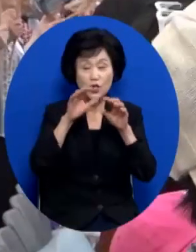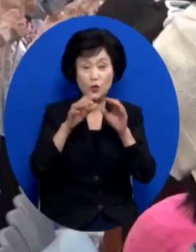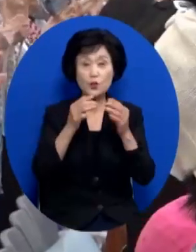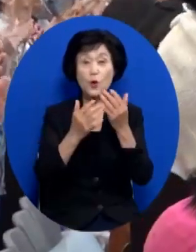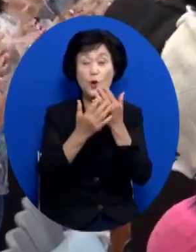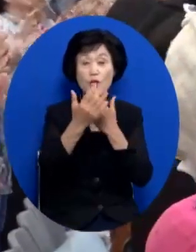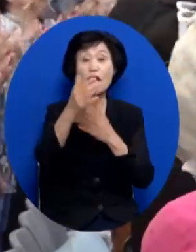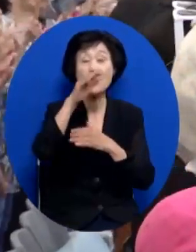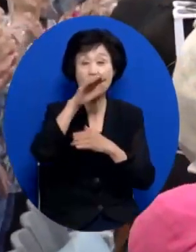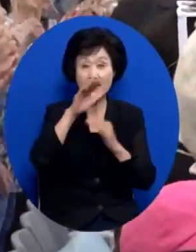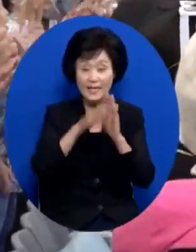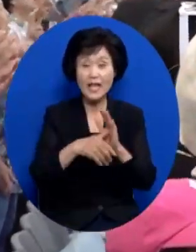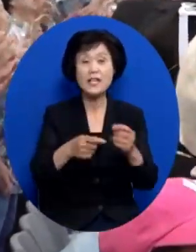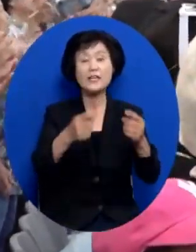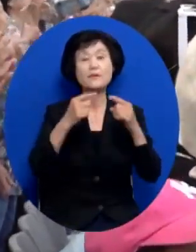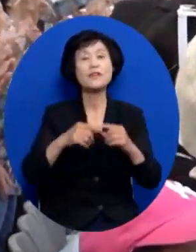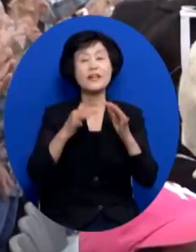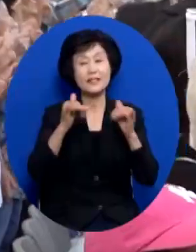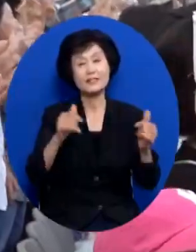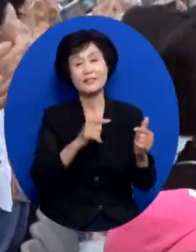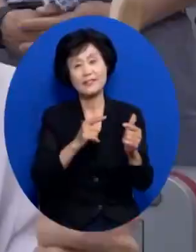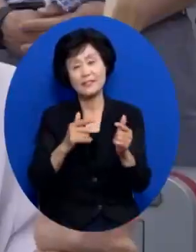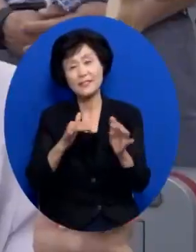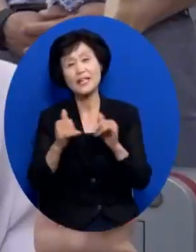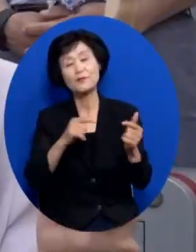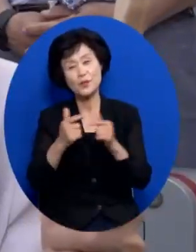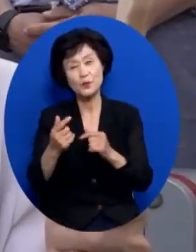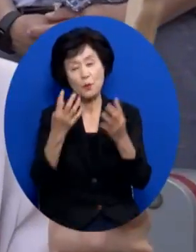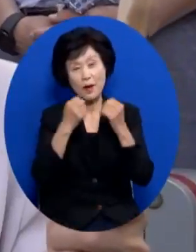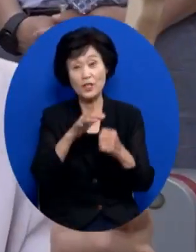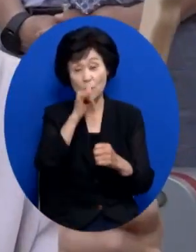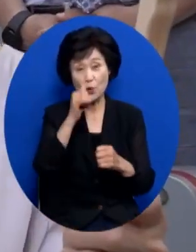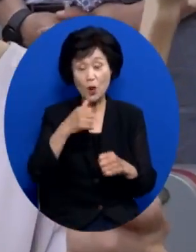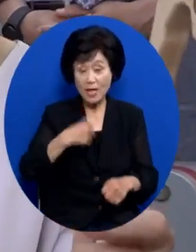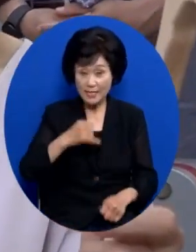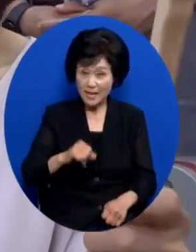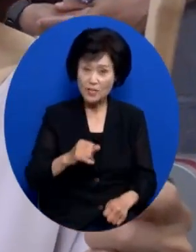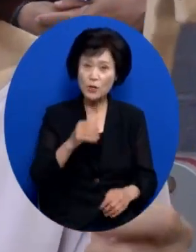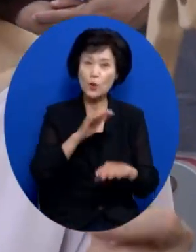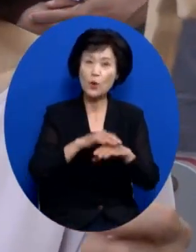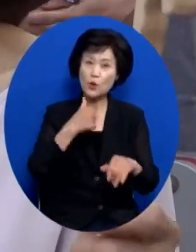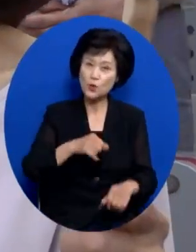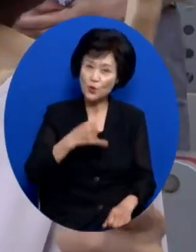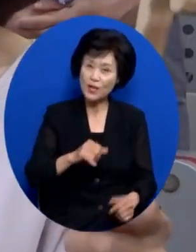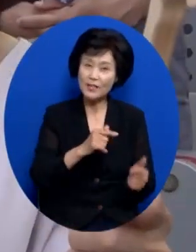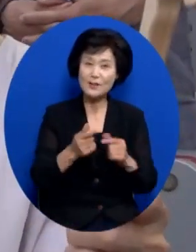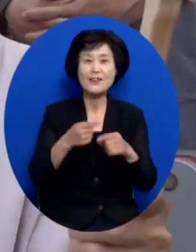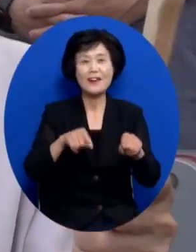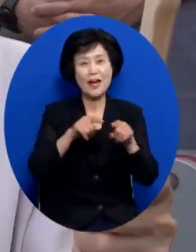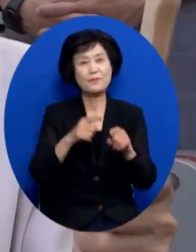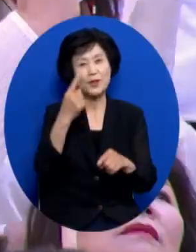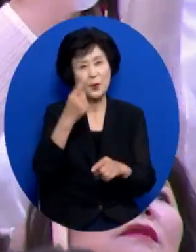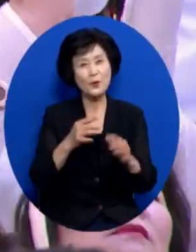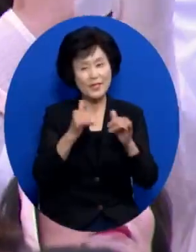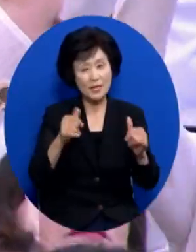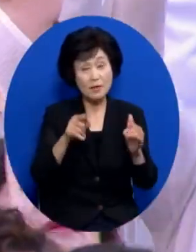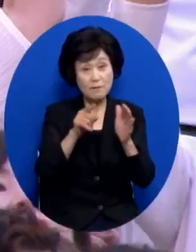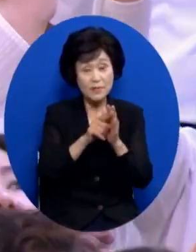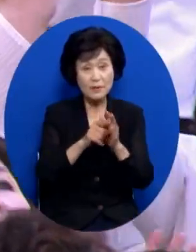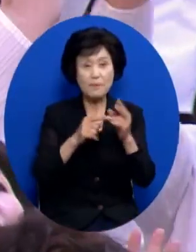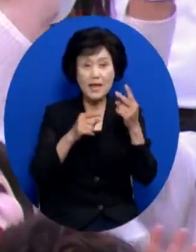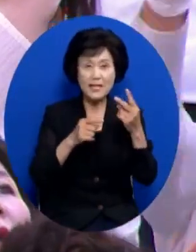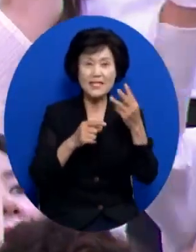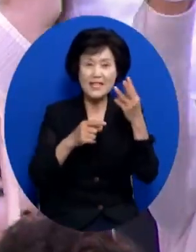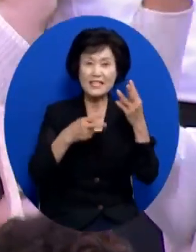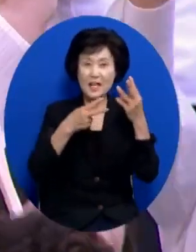상당수 참여했습니다. 특히 자녀나 손자, 손녀를 데려오는 모습도 볼 수 있었는데요. 믿음의 2대, 3대가 함께 예배하고